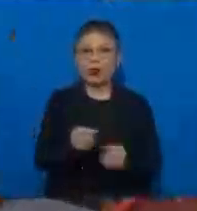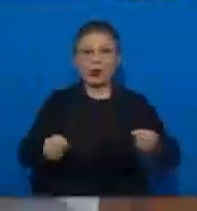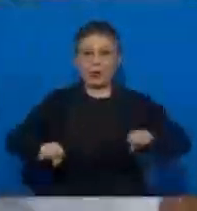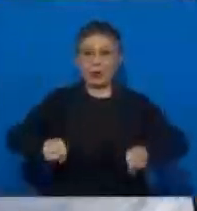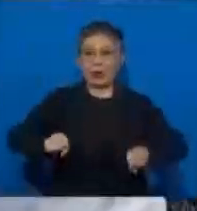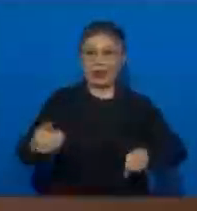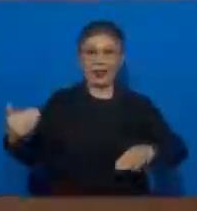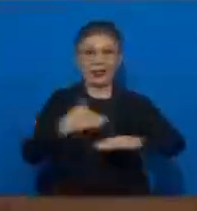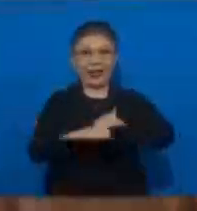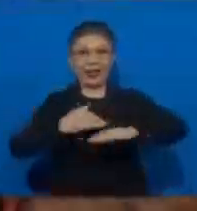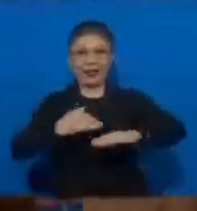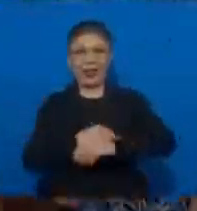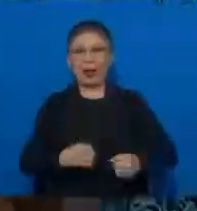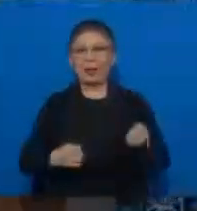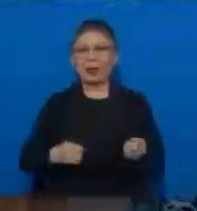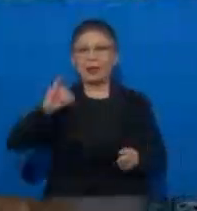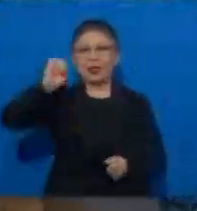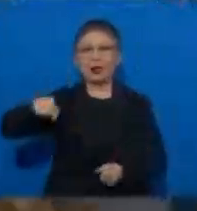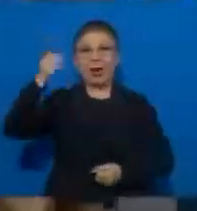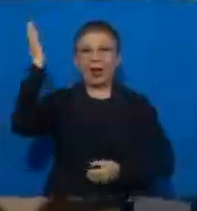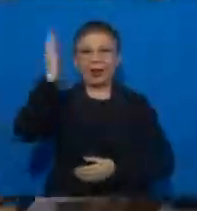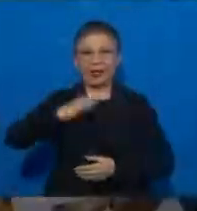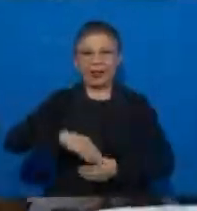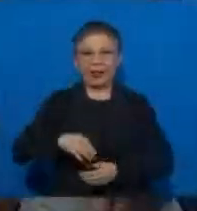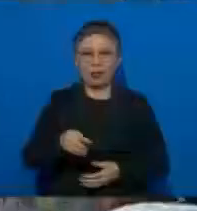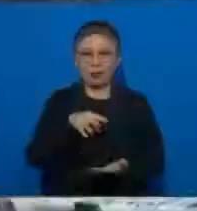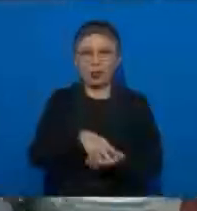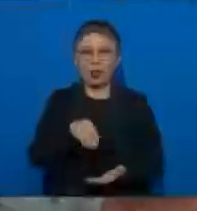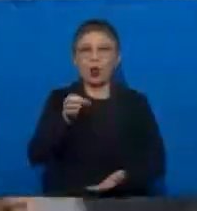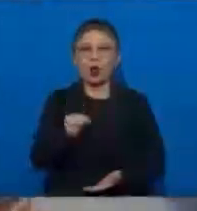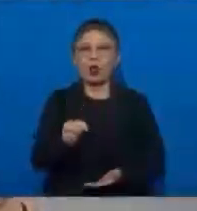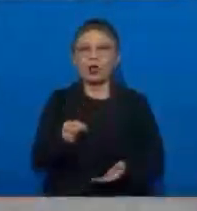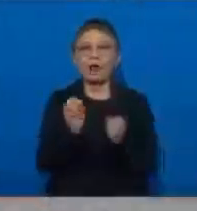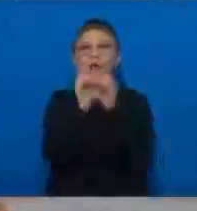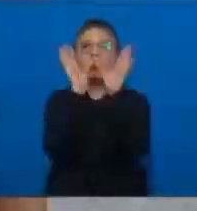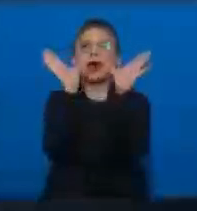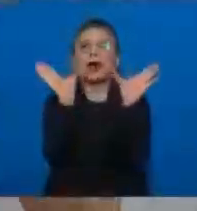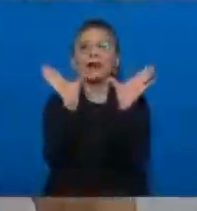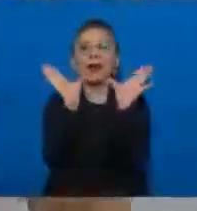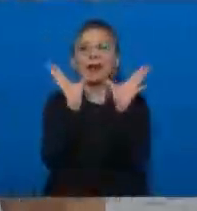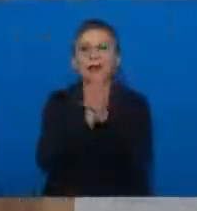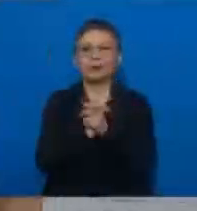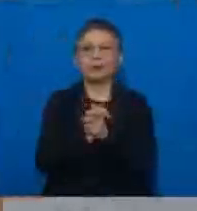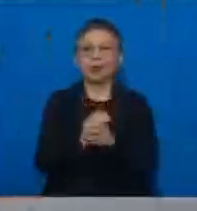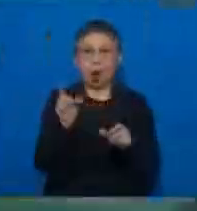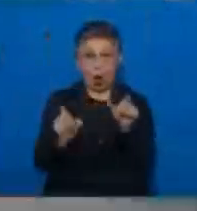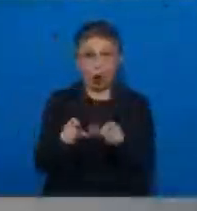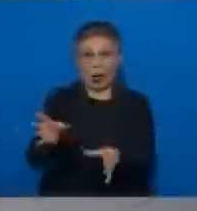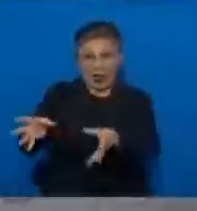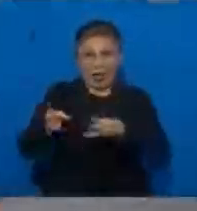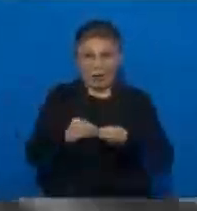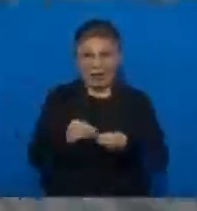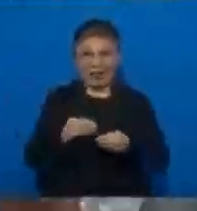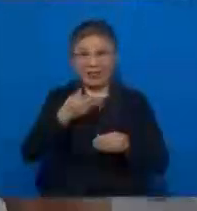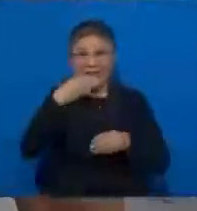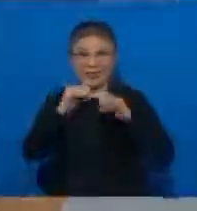pengendara yang melintas di Pasar Jumat, pusat kota Purwakarta, Selasa petang. Sejumlah warga yang mendapat takjil sayuran